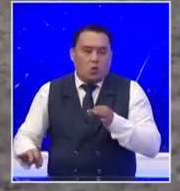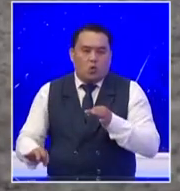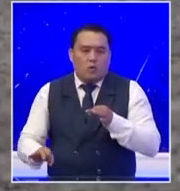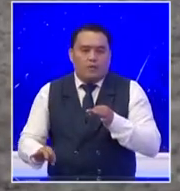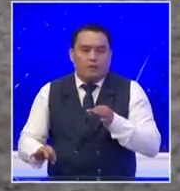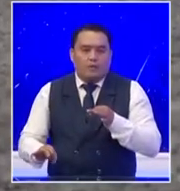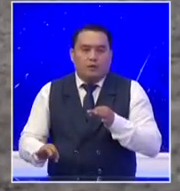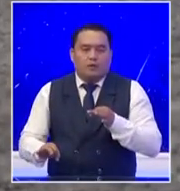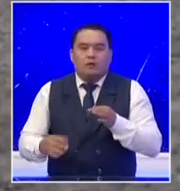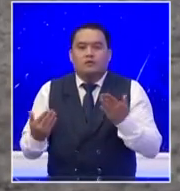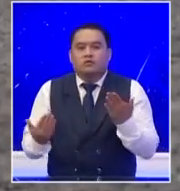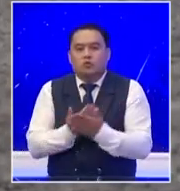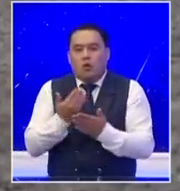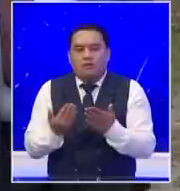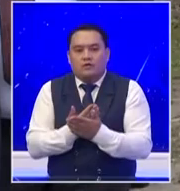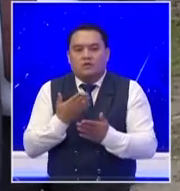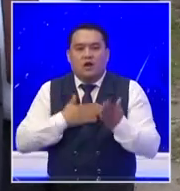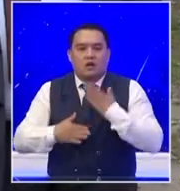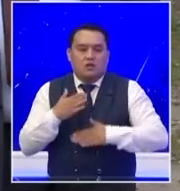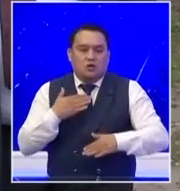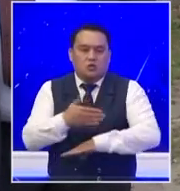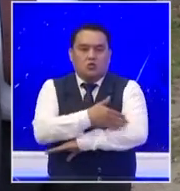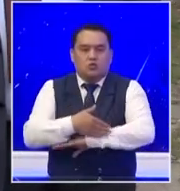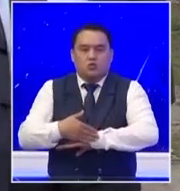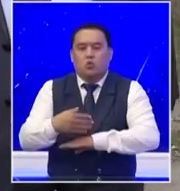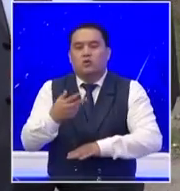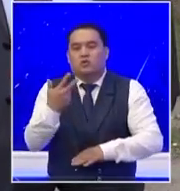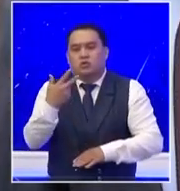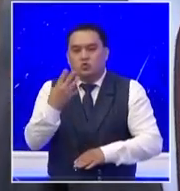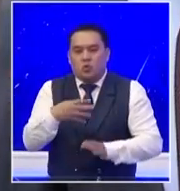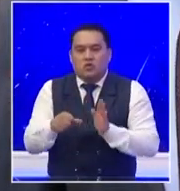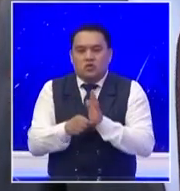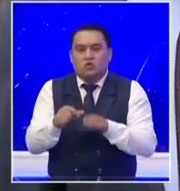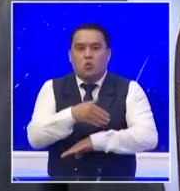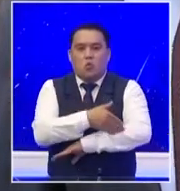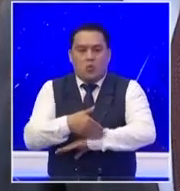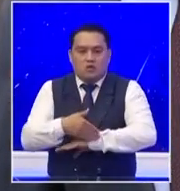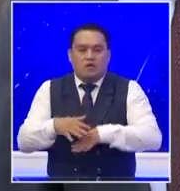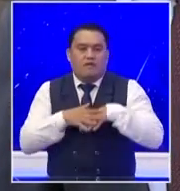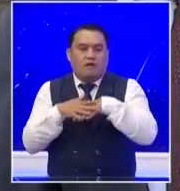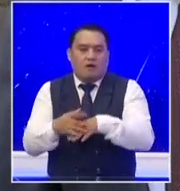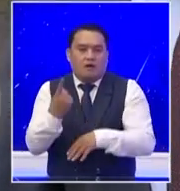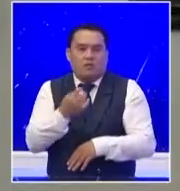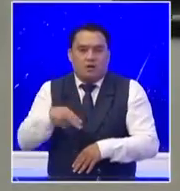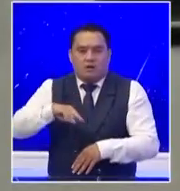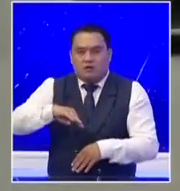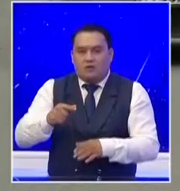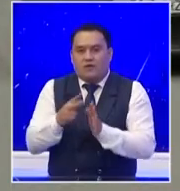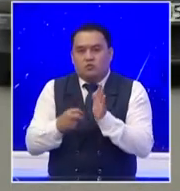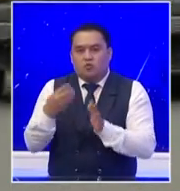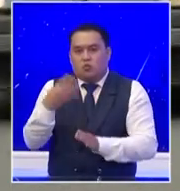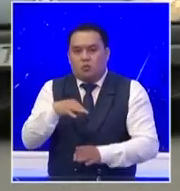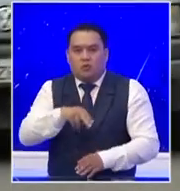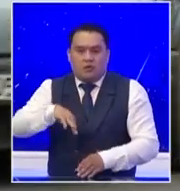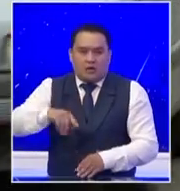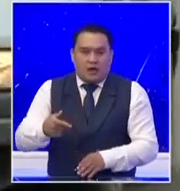Не менее радостным событием станет долгожданный ремонт на 46 улицах района. На эти цели выделено 1 миллиард 840 миллионов